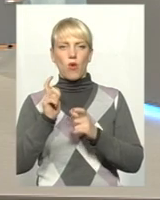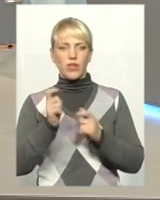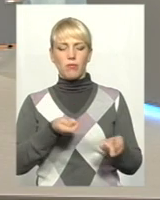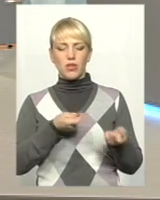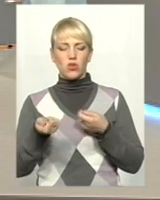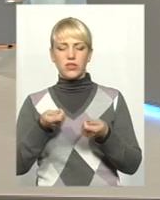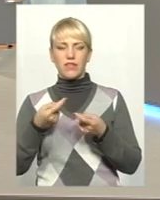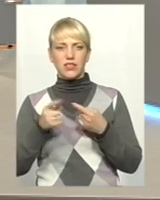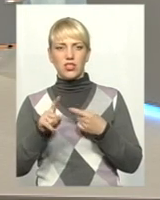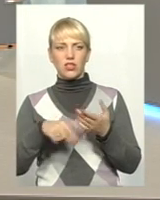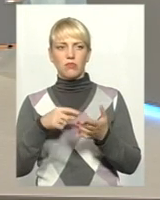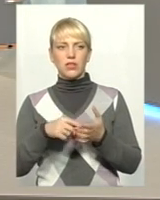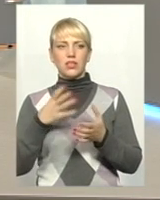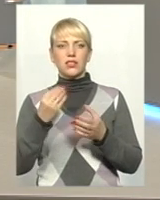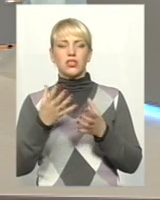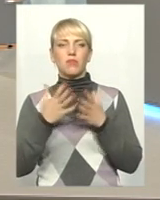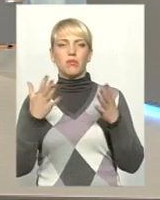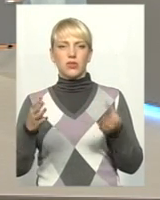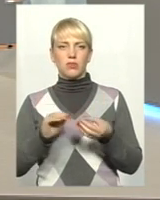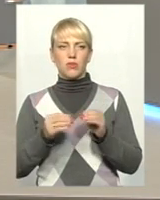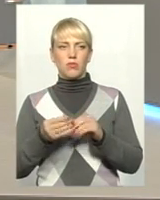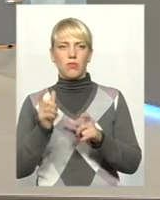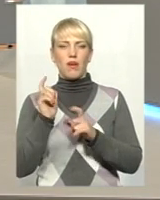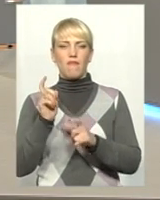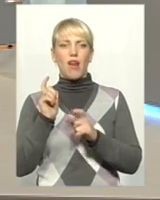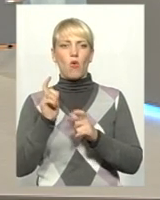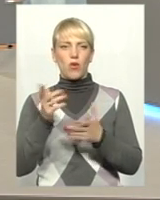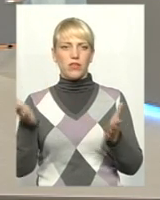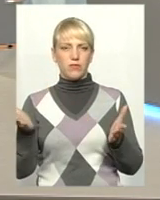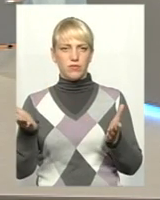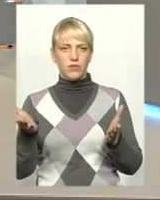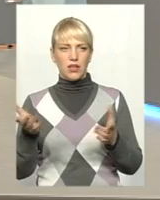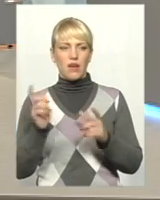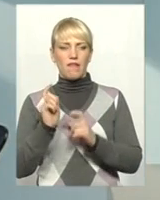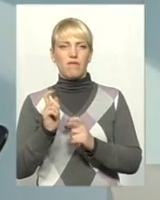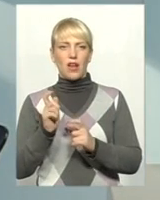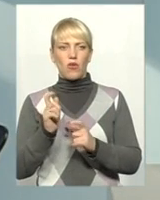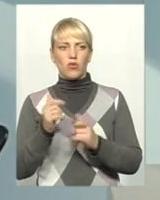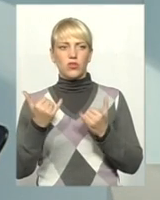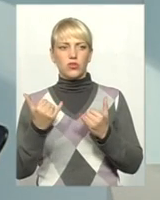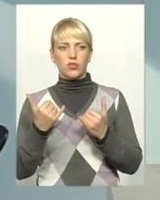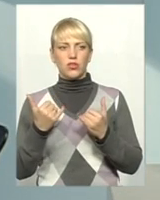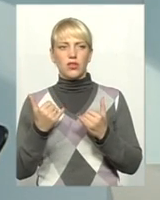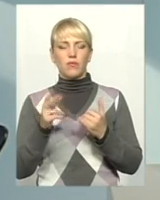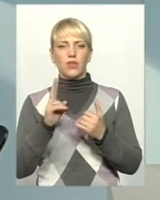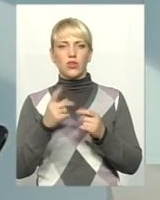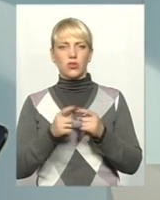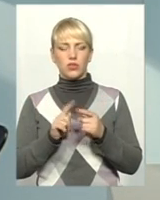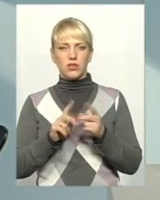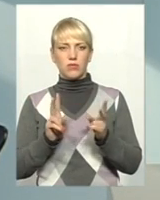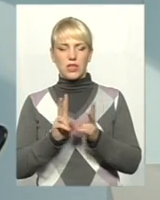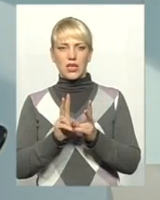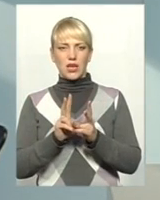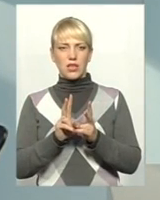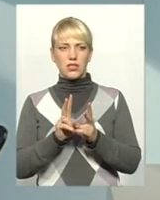сьогодні ще більше проблема – це вагони. Це вагони сьогодні практично, хто з цим стикається